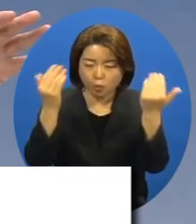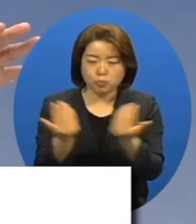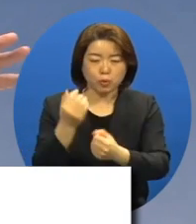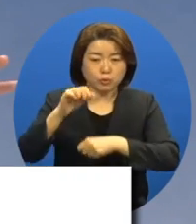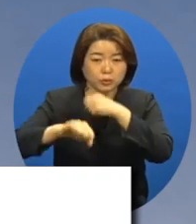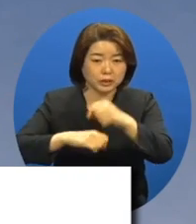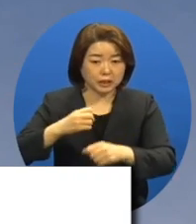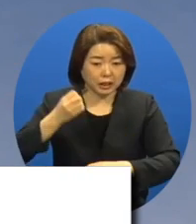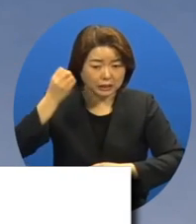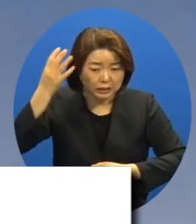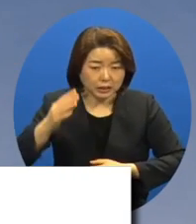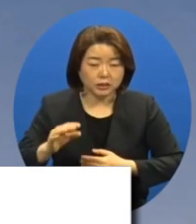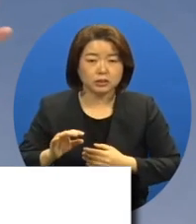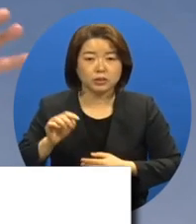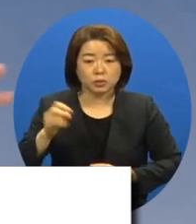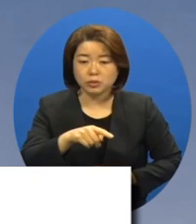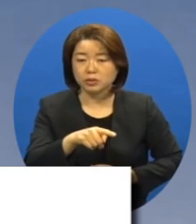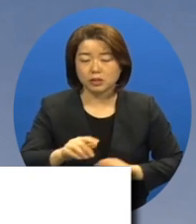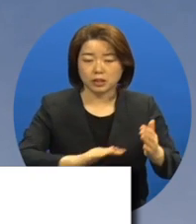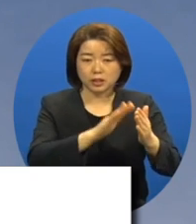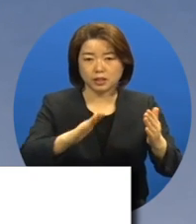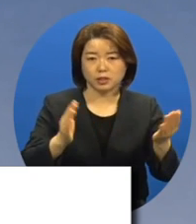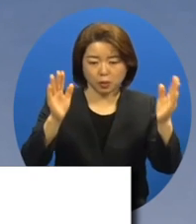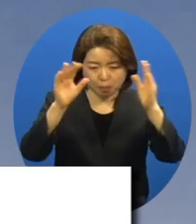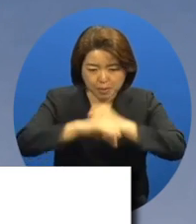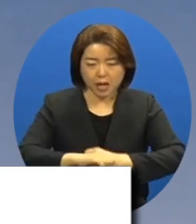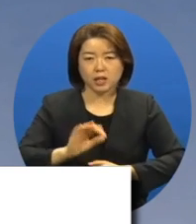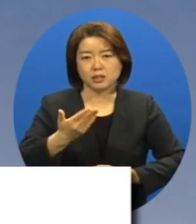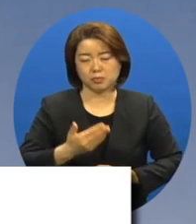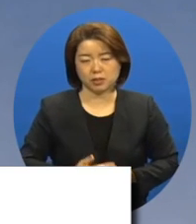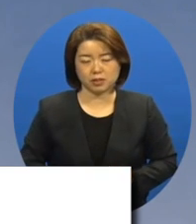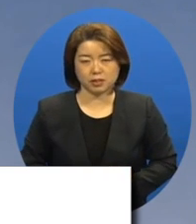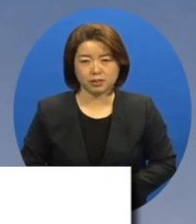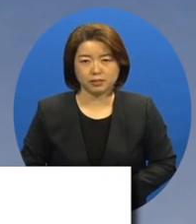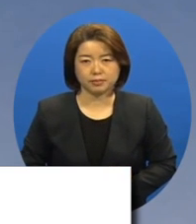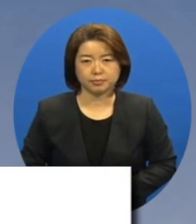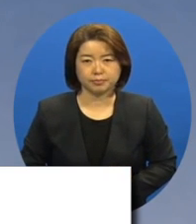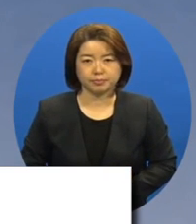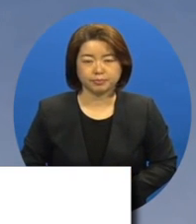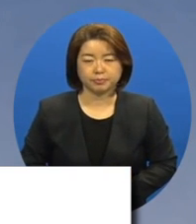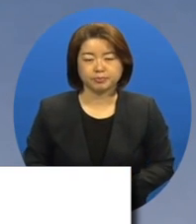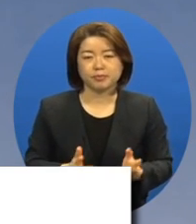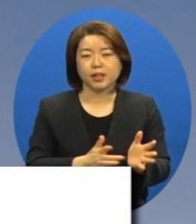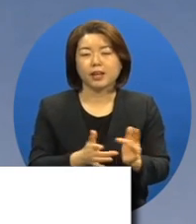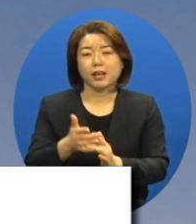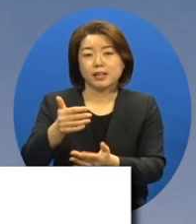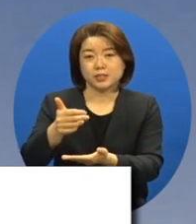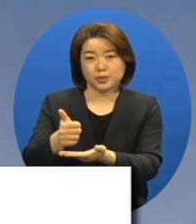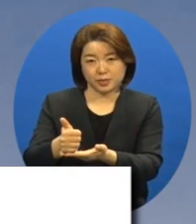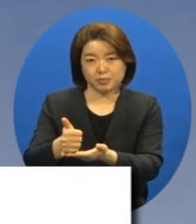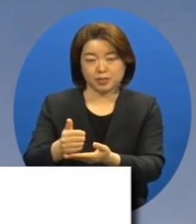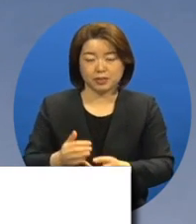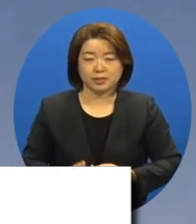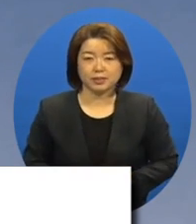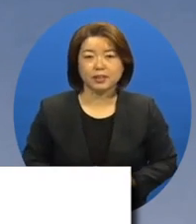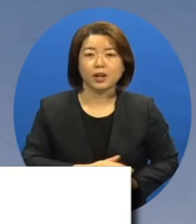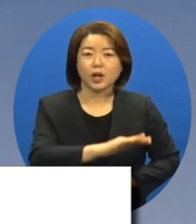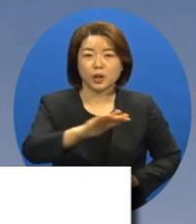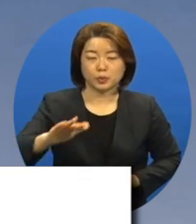잃어버리고 그 가정은 판매를 하게 되는 겁니다 예수님은 우리를